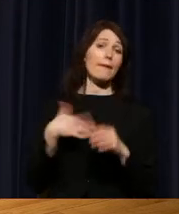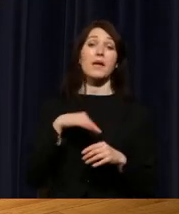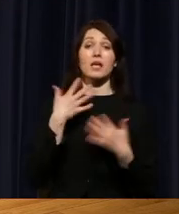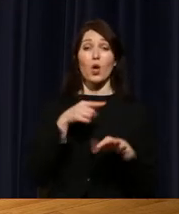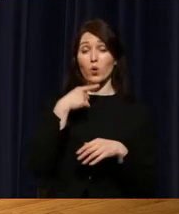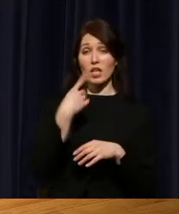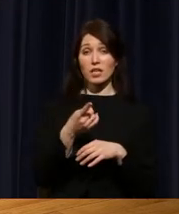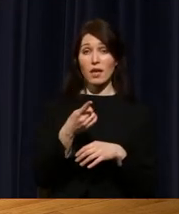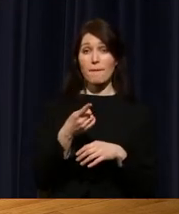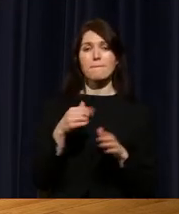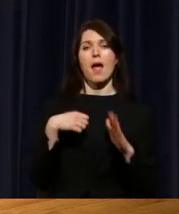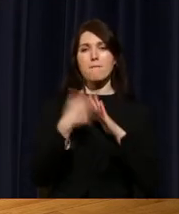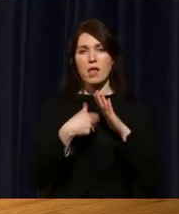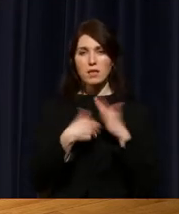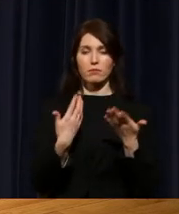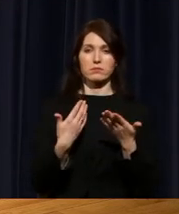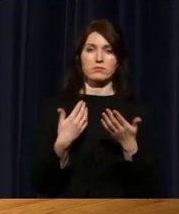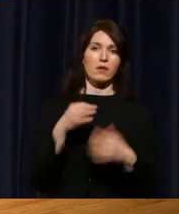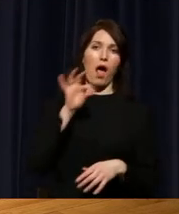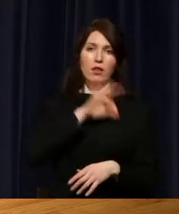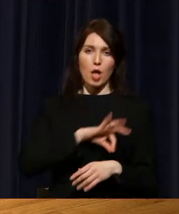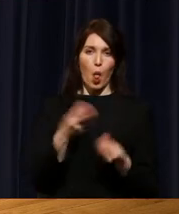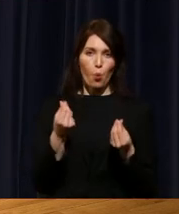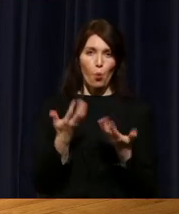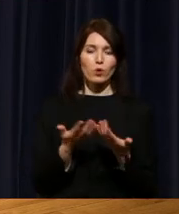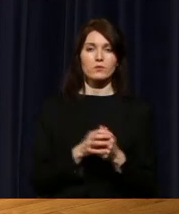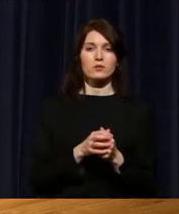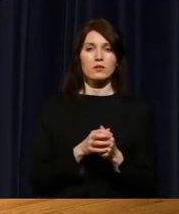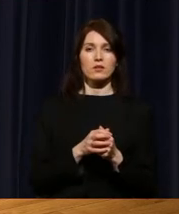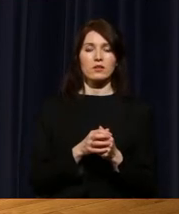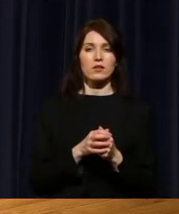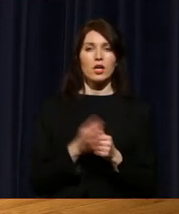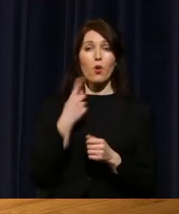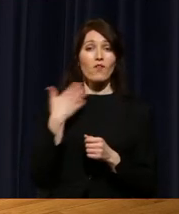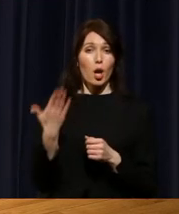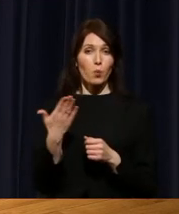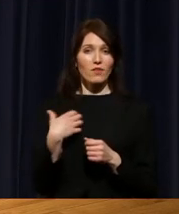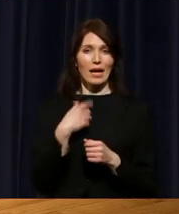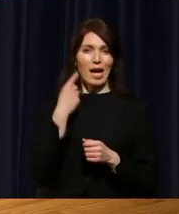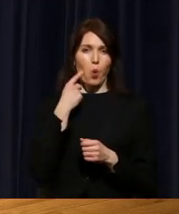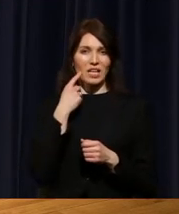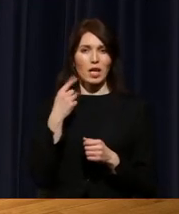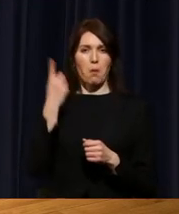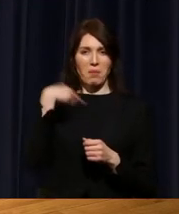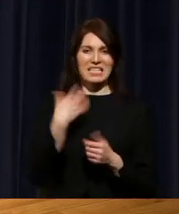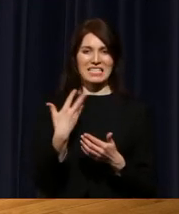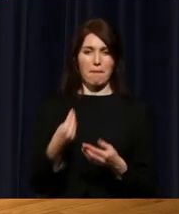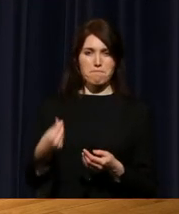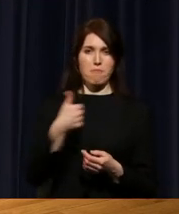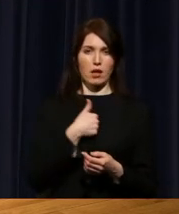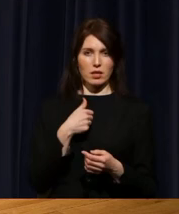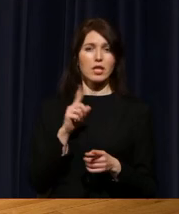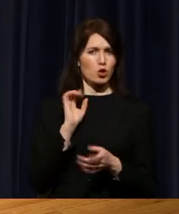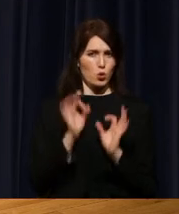pieminējām bezdarbs, atalgojums, nu no vienas puses tā kā jākautrējās, ka tu prasi, cik man maksās par to. Tas